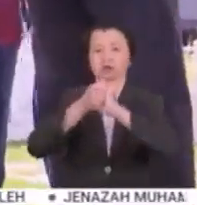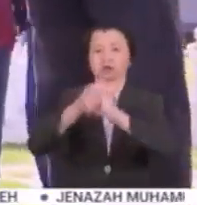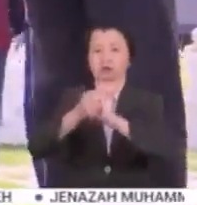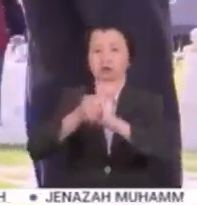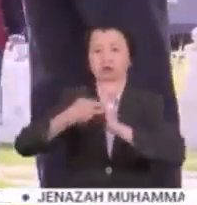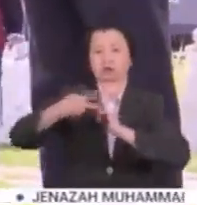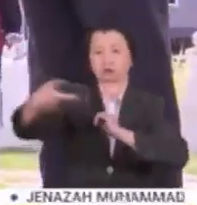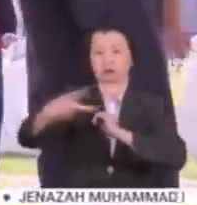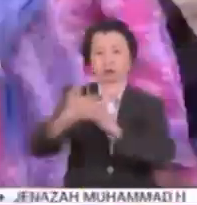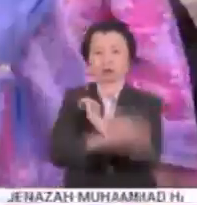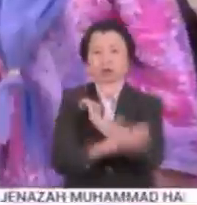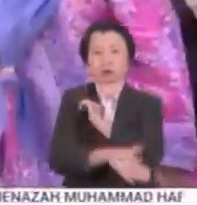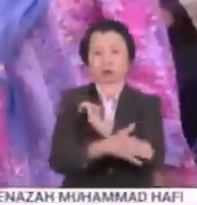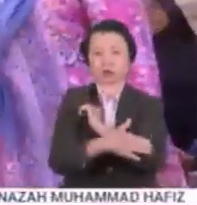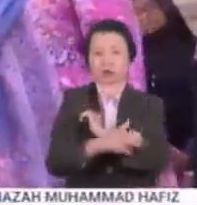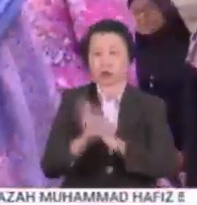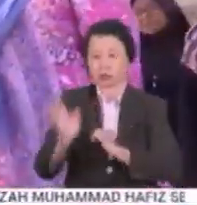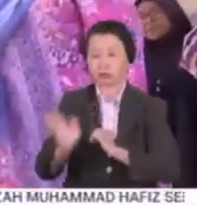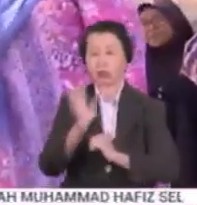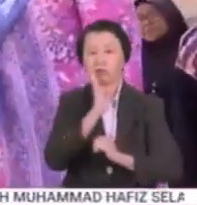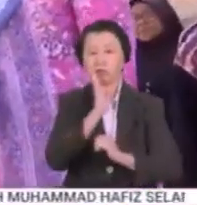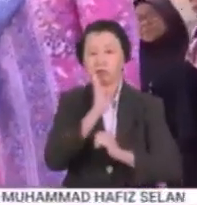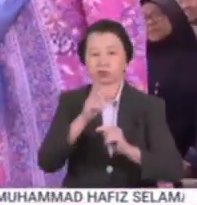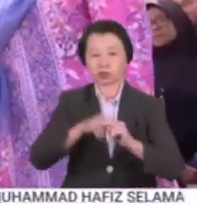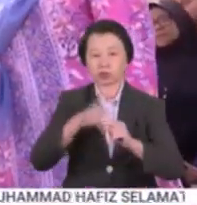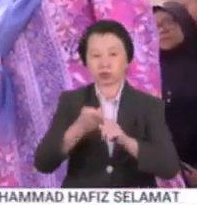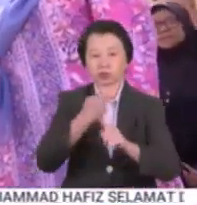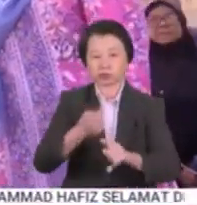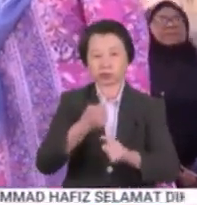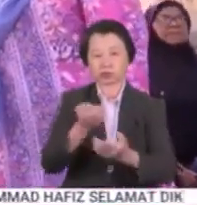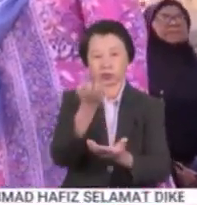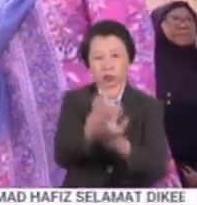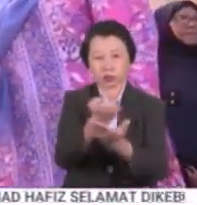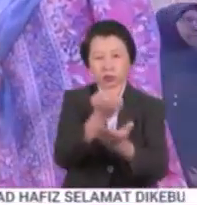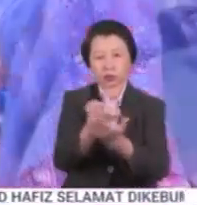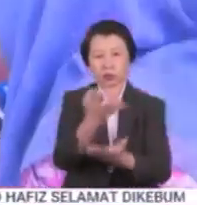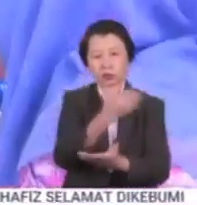diplomatik kedua-dua negara selain memberi nilai tambah daripada sudut ekonomi dan pelaburan.